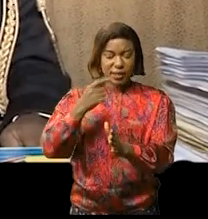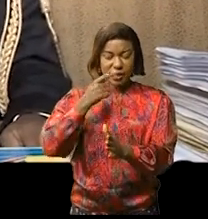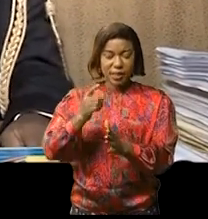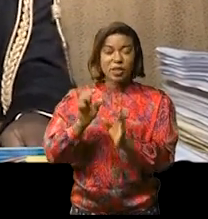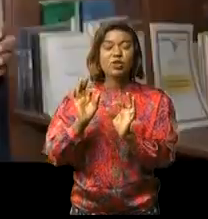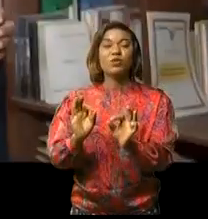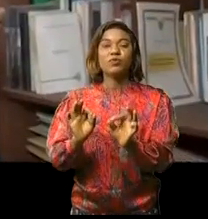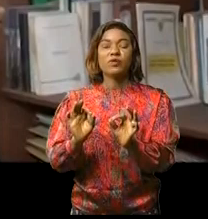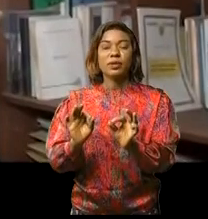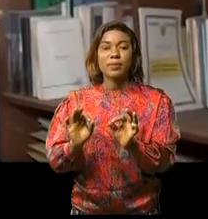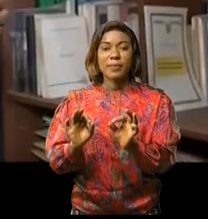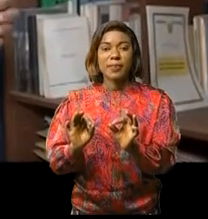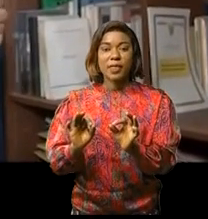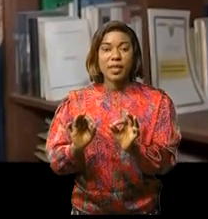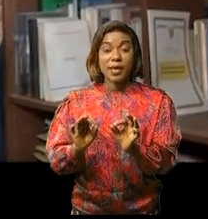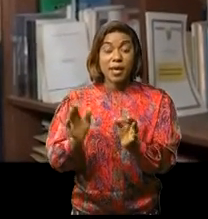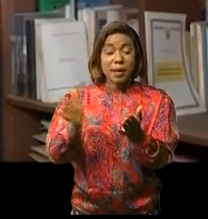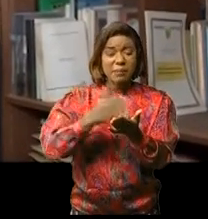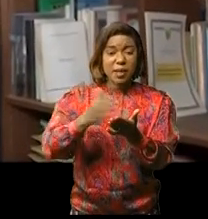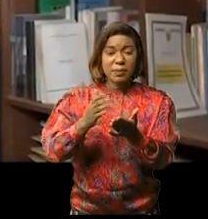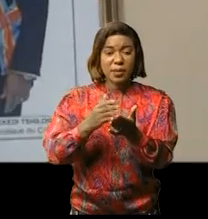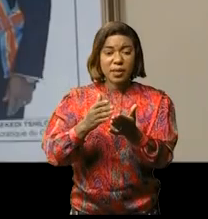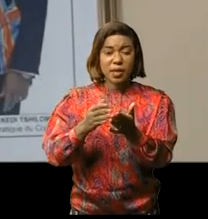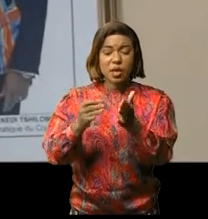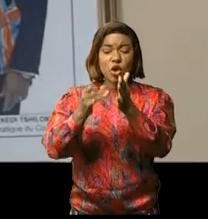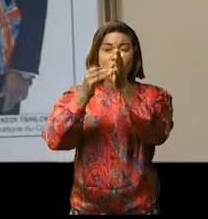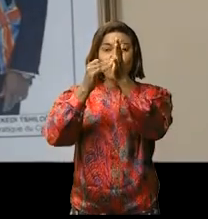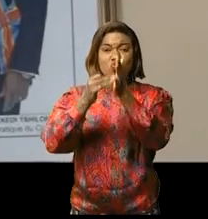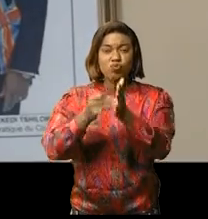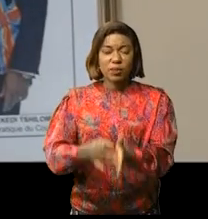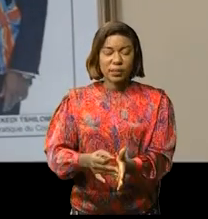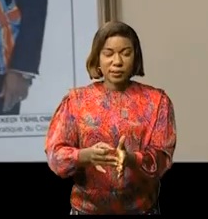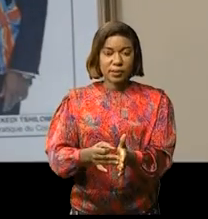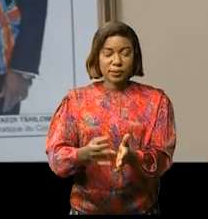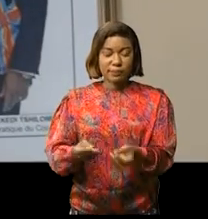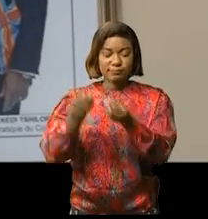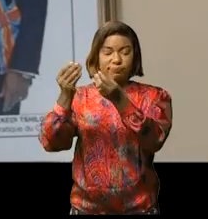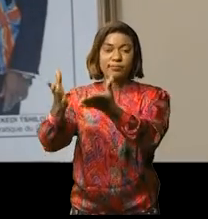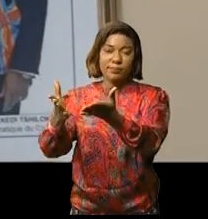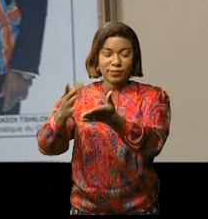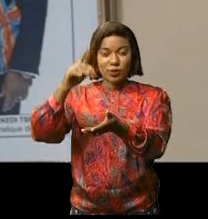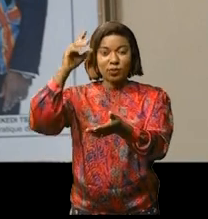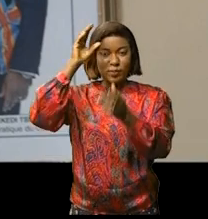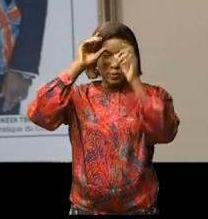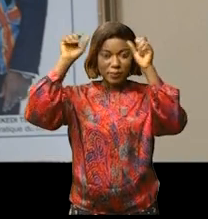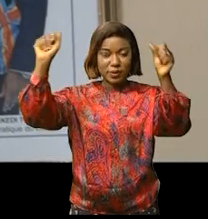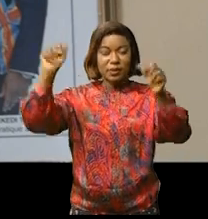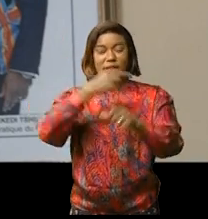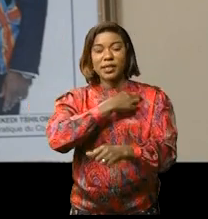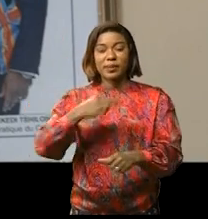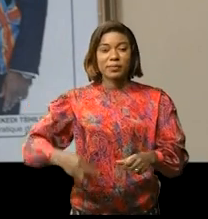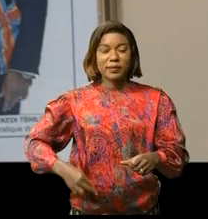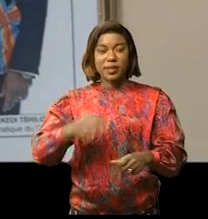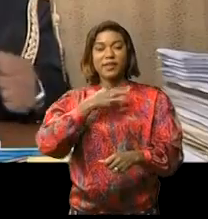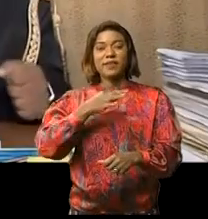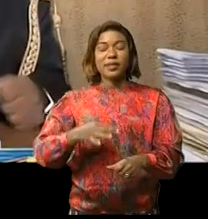nouvelle publication de 820 pages dédiées au président de la République démocratique du Congo, Félix-Antoine Tshisekedi Tshilombo,